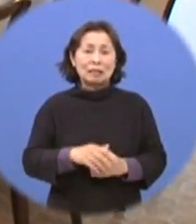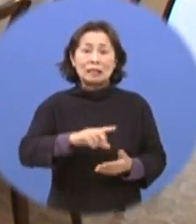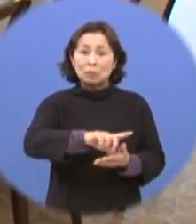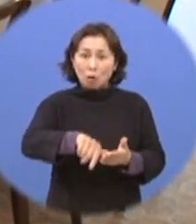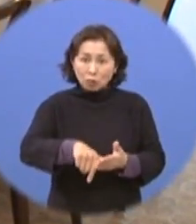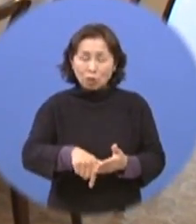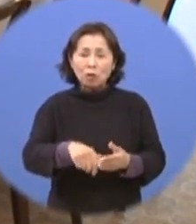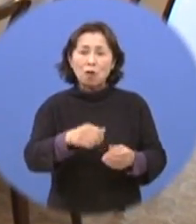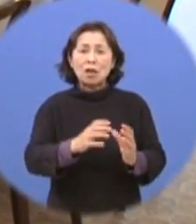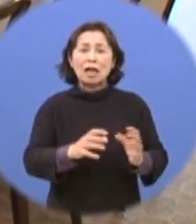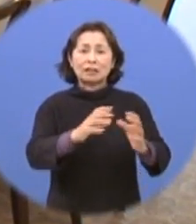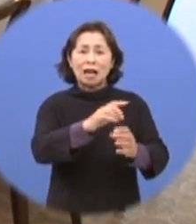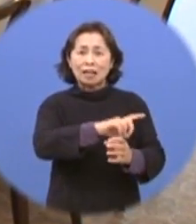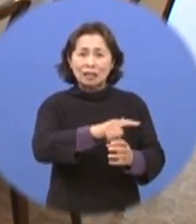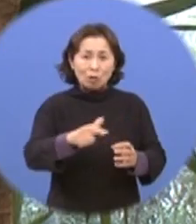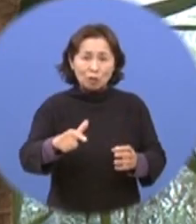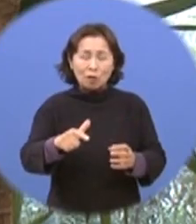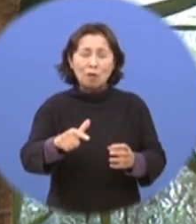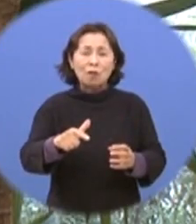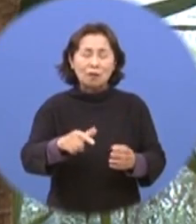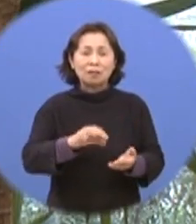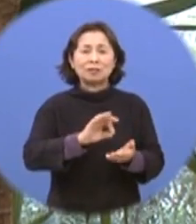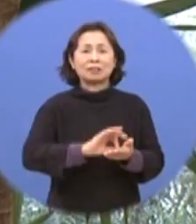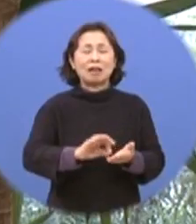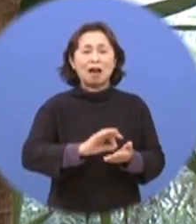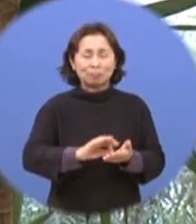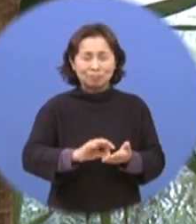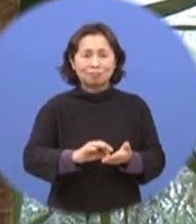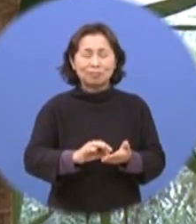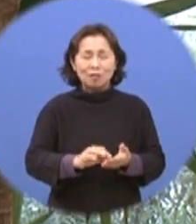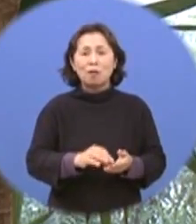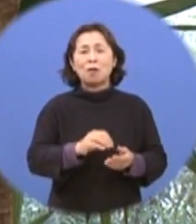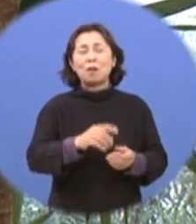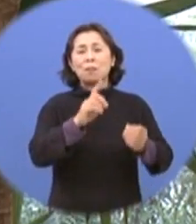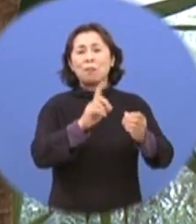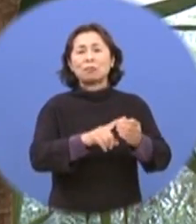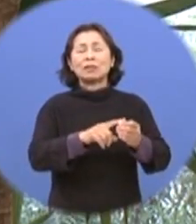の食材にこだわったフレンチを提供しています